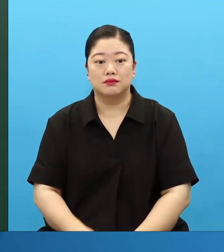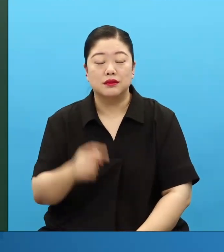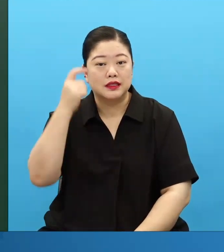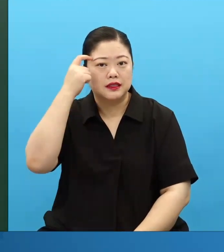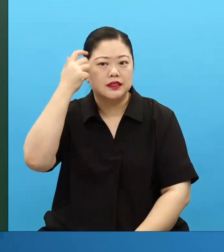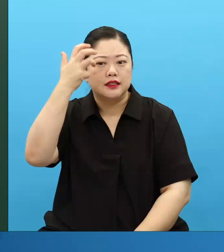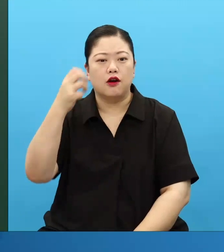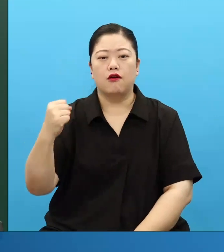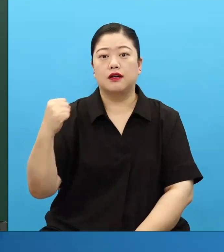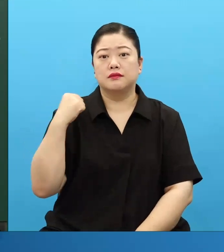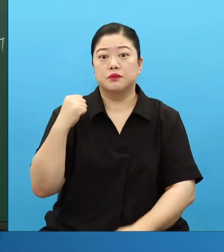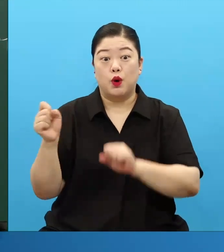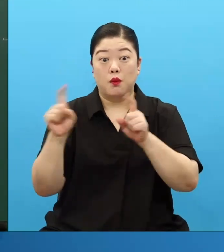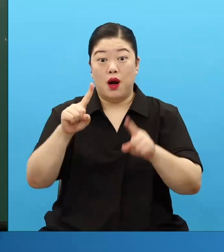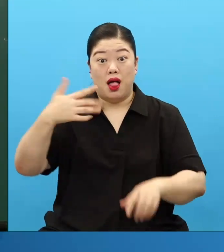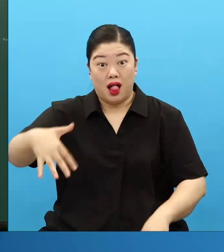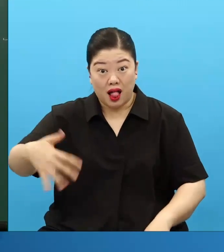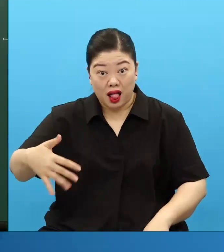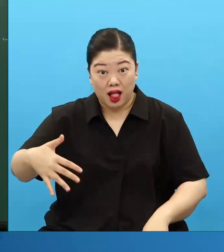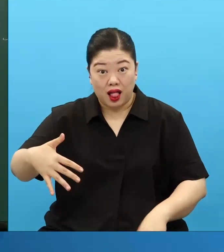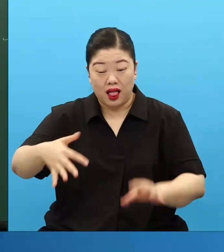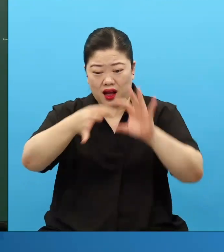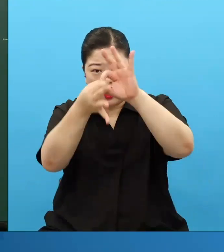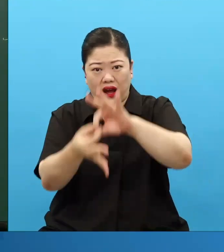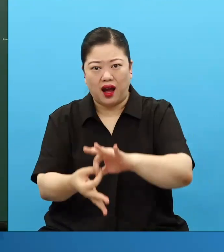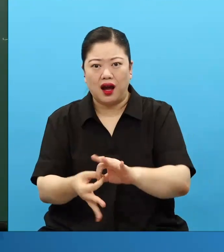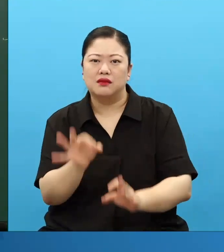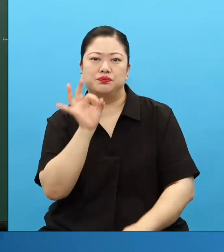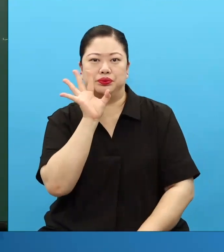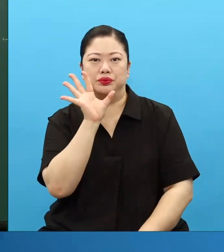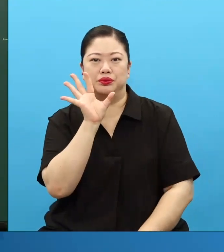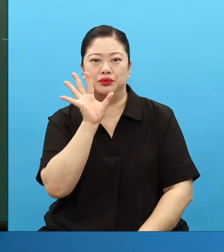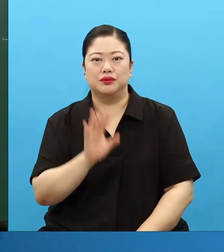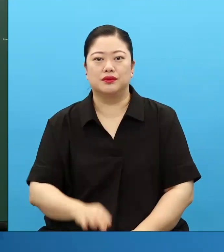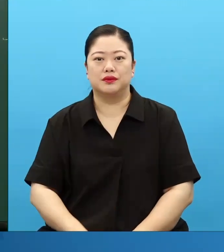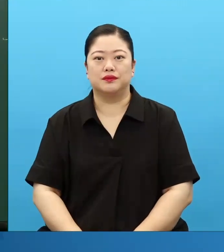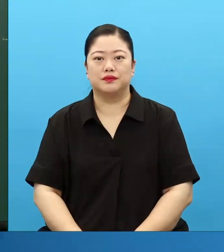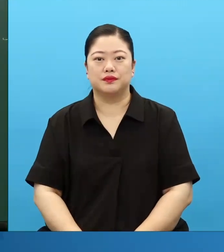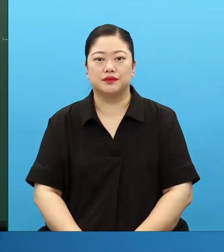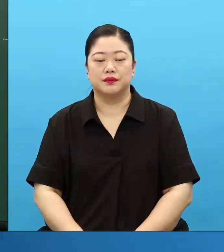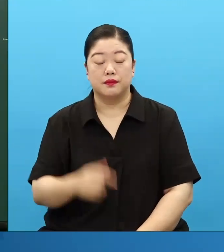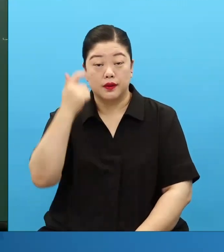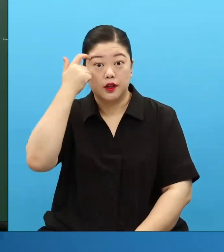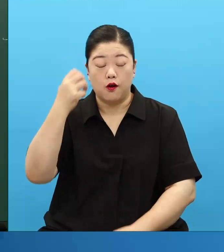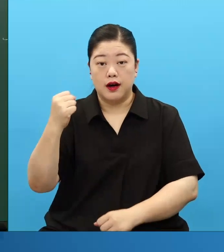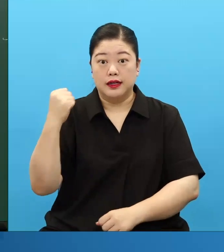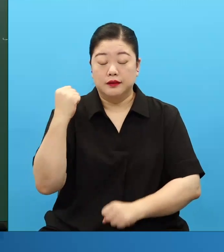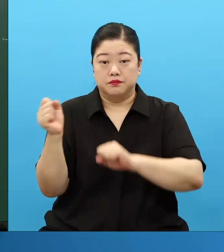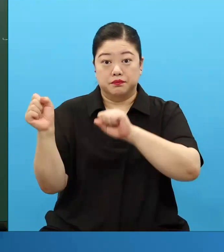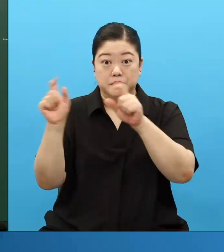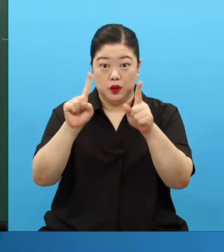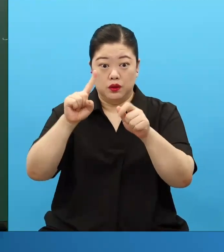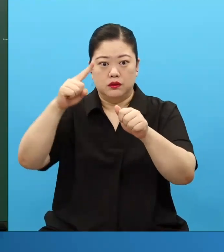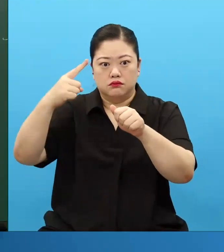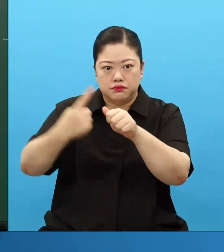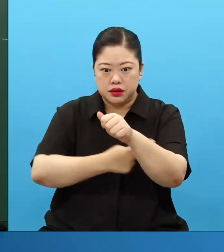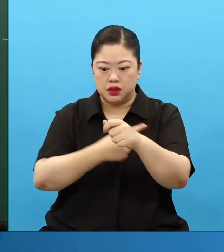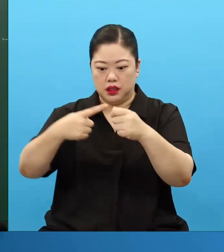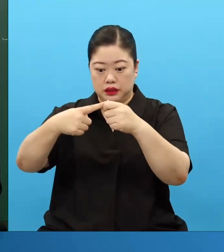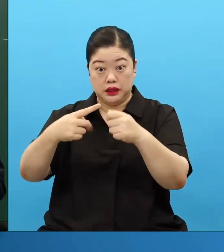so when we got to evangelize, they would complain about having 못 got to 들어주겠어요. evangelize. 뭐 그러면 말은 됩니다. 목사님 교회 안에 교회를 키워야지 자꾸 밖에